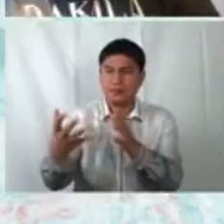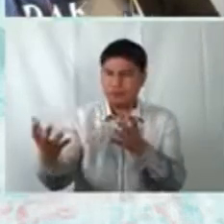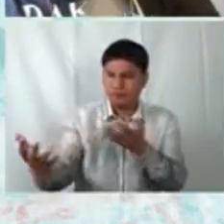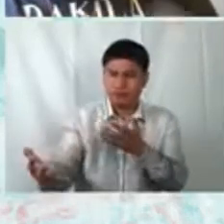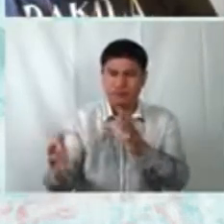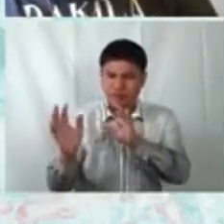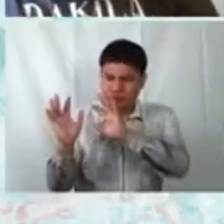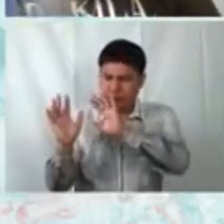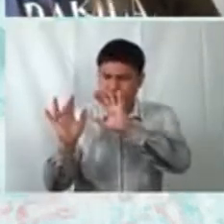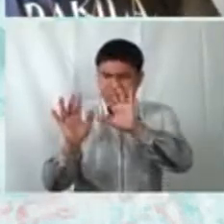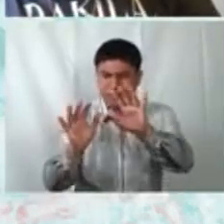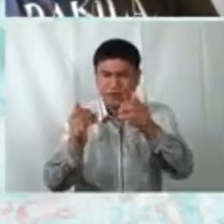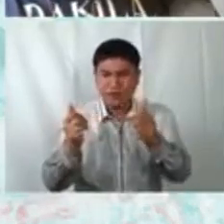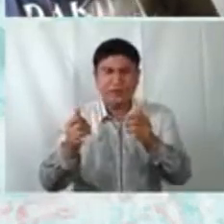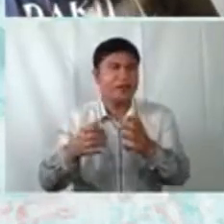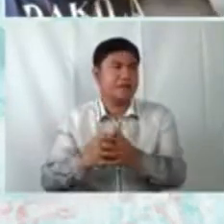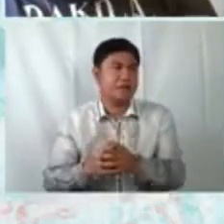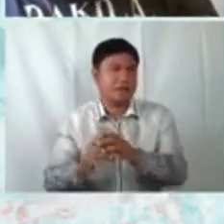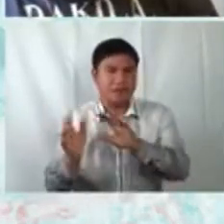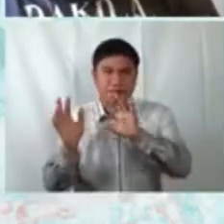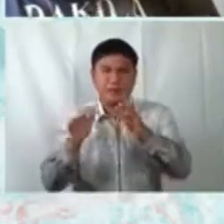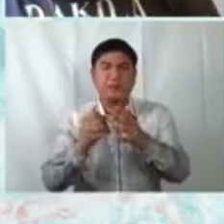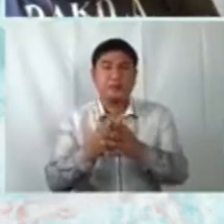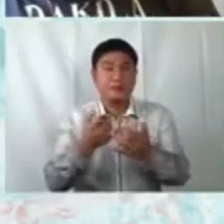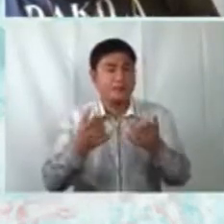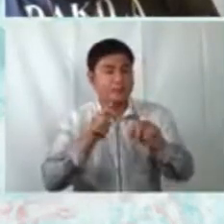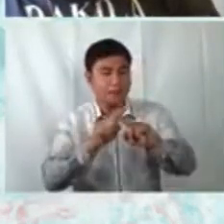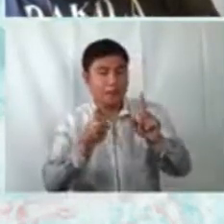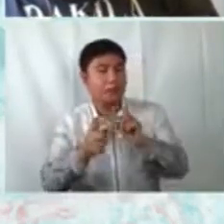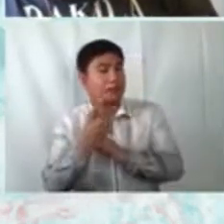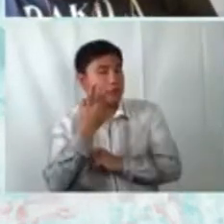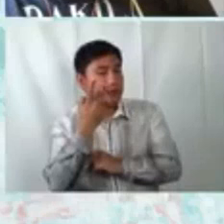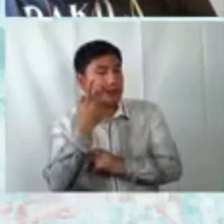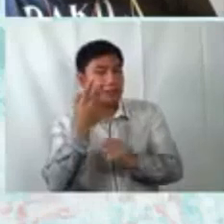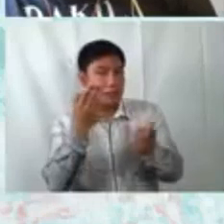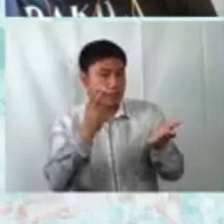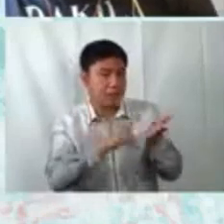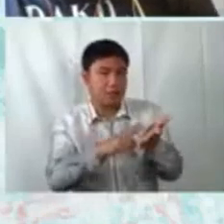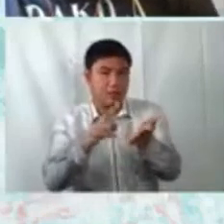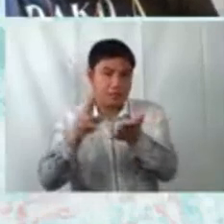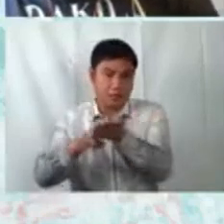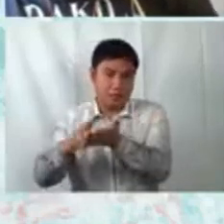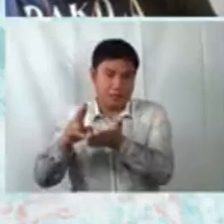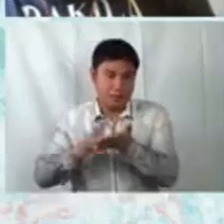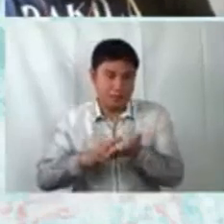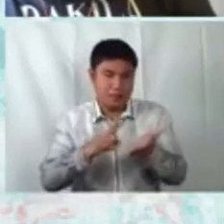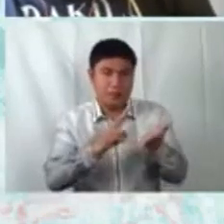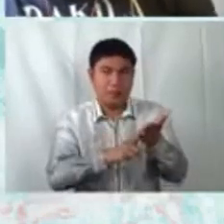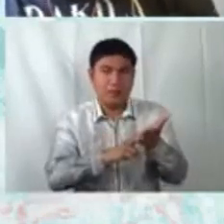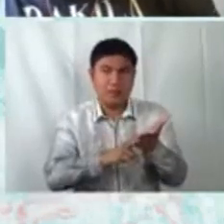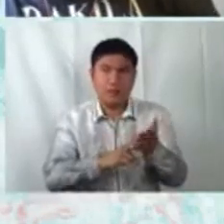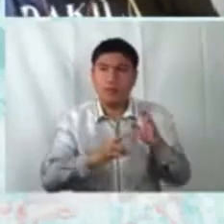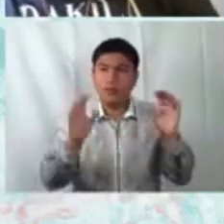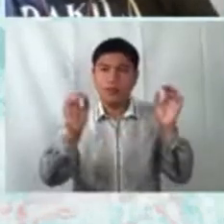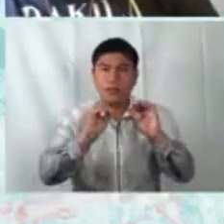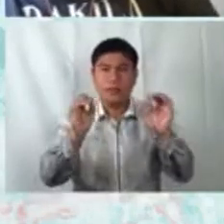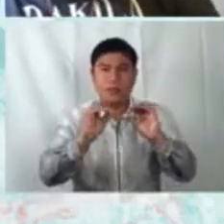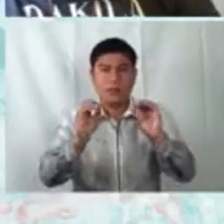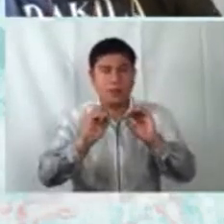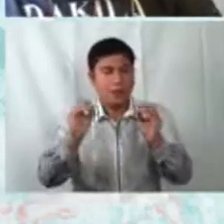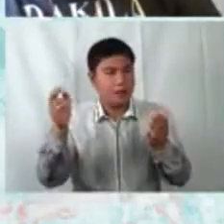kung magtataka kayo, pag tinignan nyo yung mga pirma, wala hong pirma ni Emilio